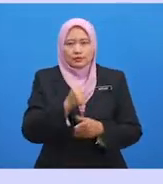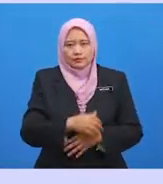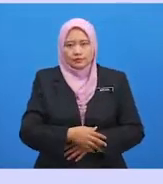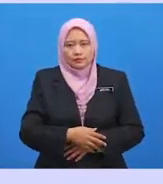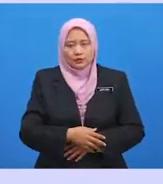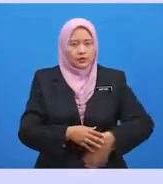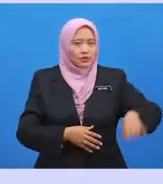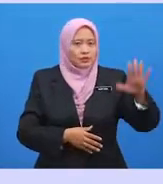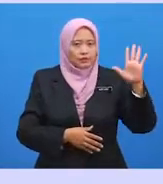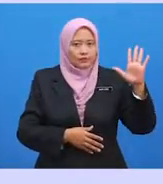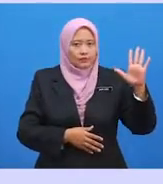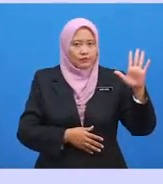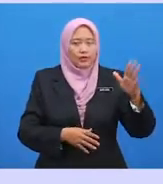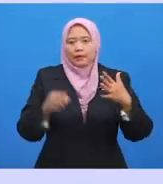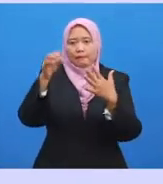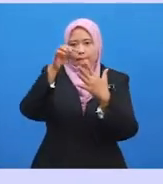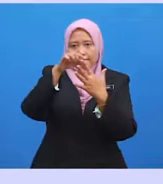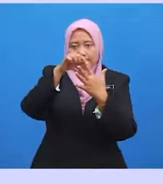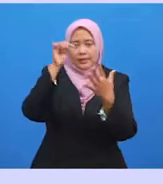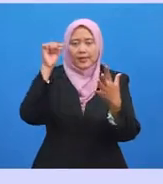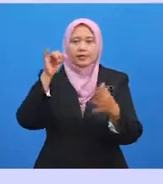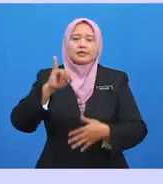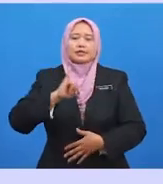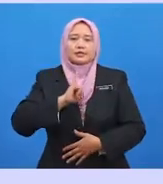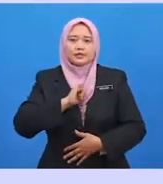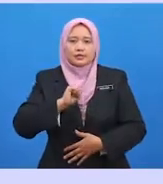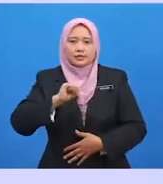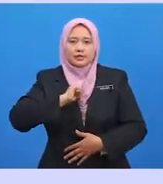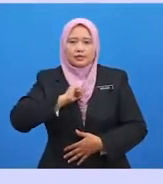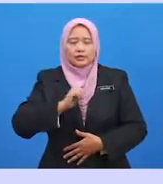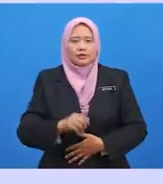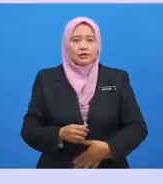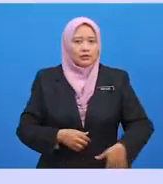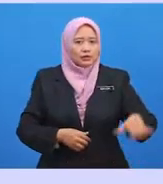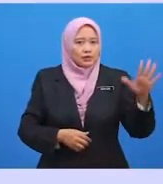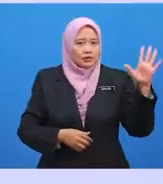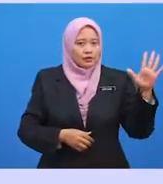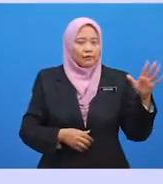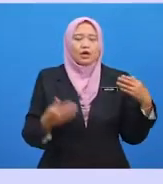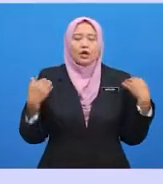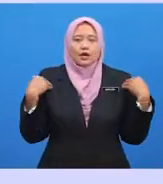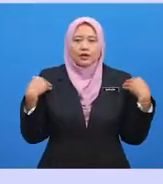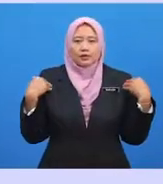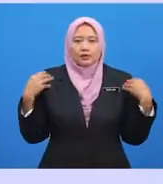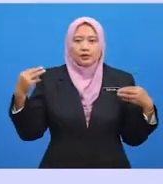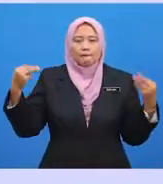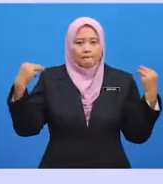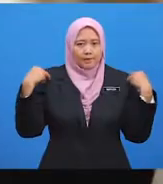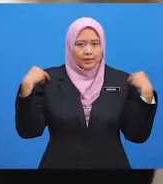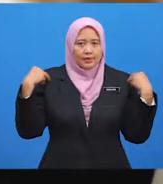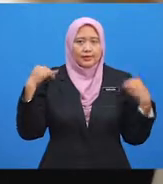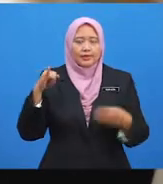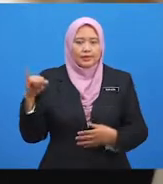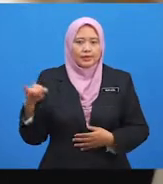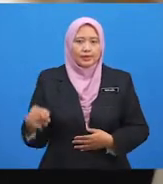kelima pilihan sendiri dan yang terakhir memiliki harta tersebut